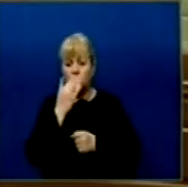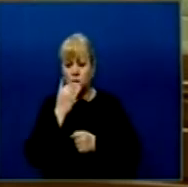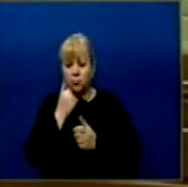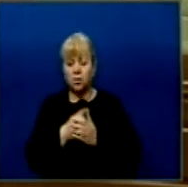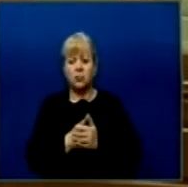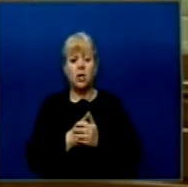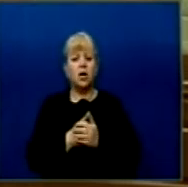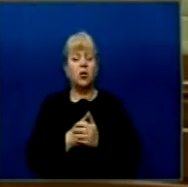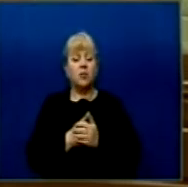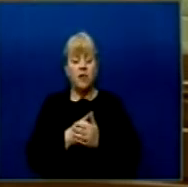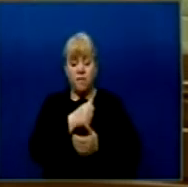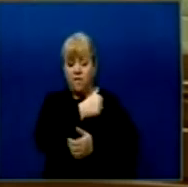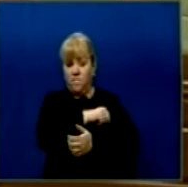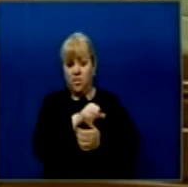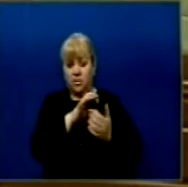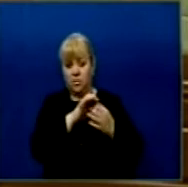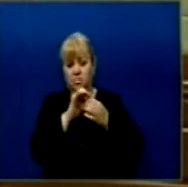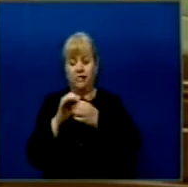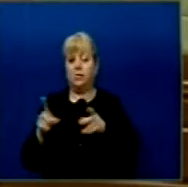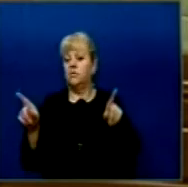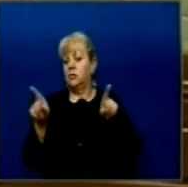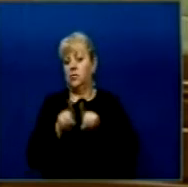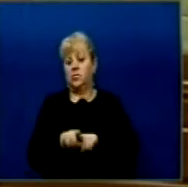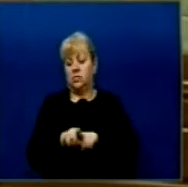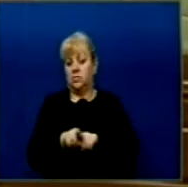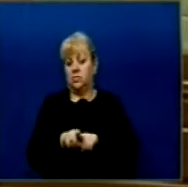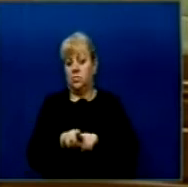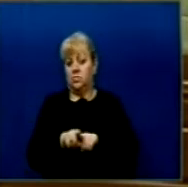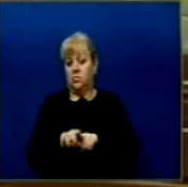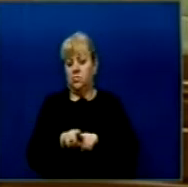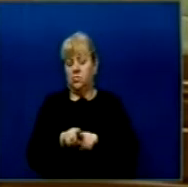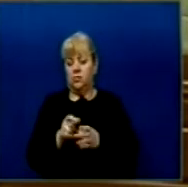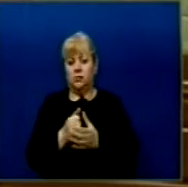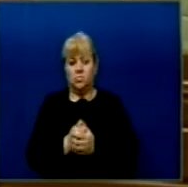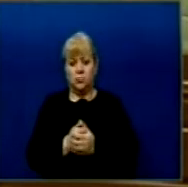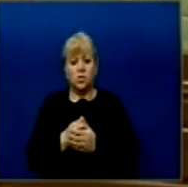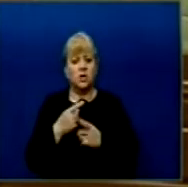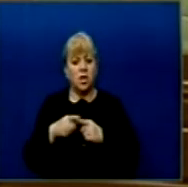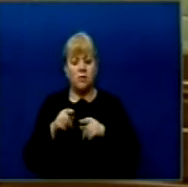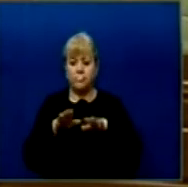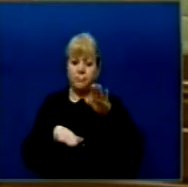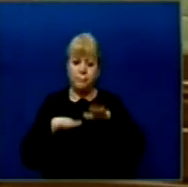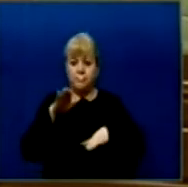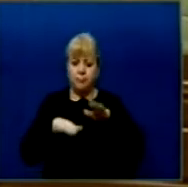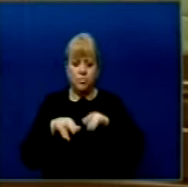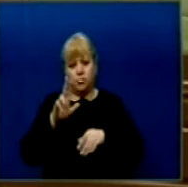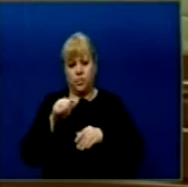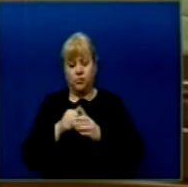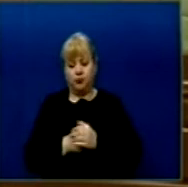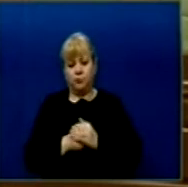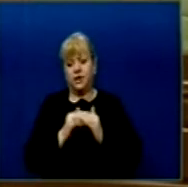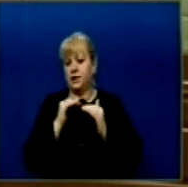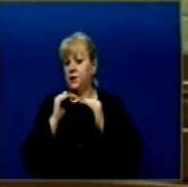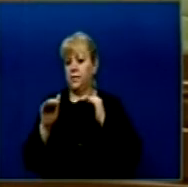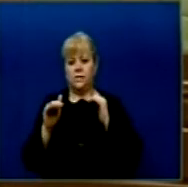trend për gjatë këtyre viteve ka mbetur i njëjtë, po ka mbetur në nivelin e njëjtë, si trend po flas. Për shkak se ka pas rritje dhe ngritje natyrisht, po si trend ka mbetur i